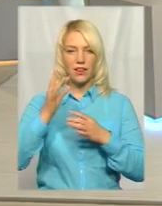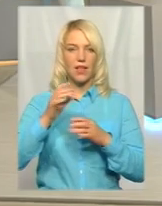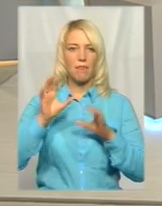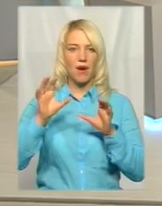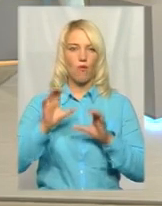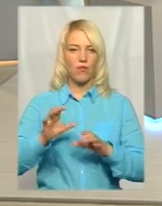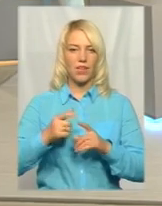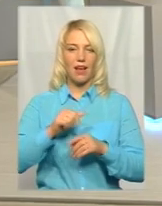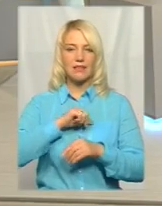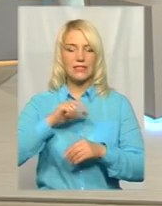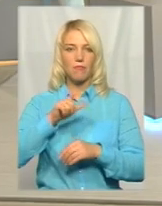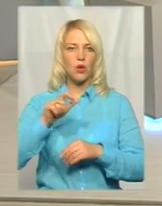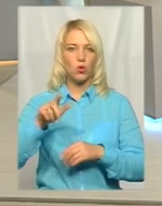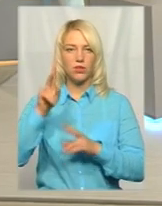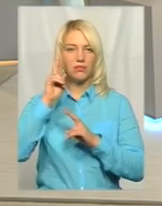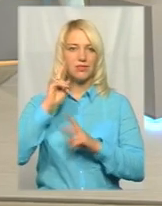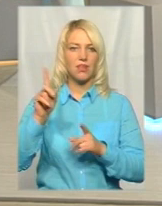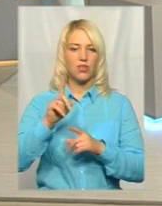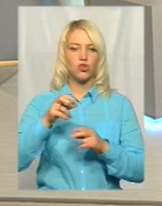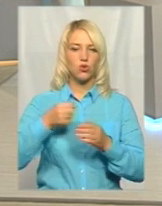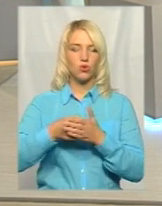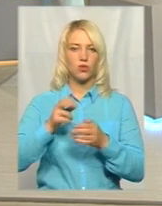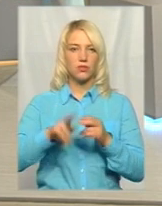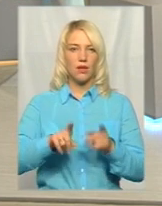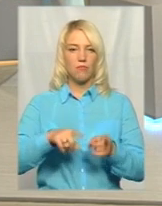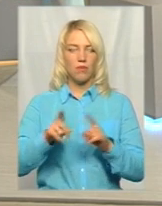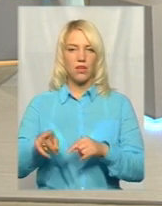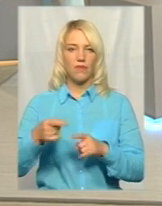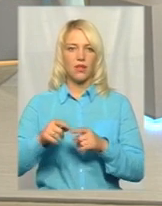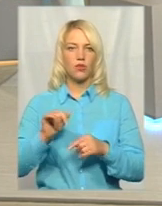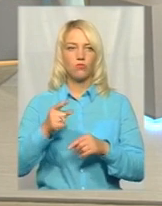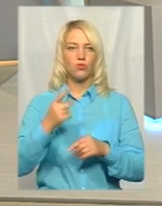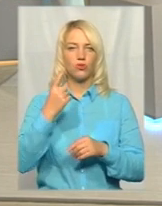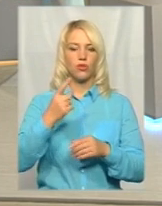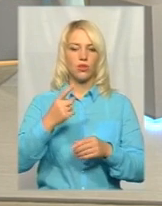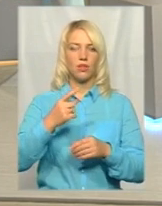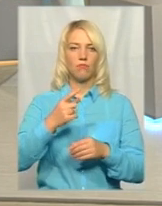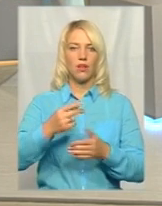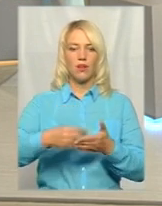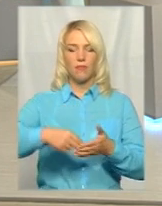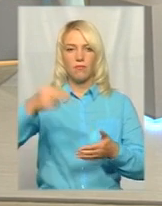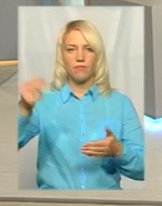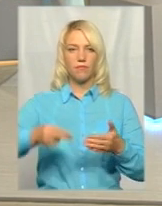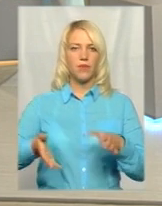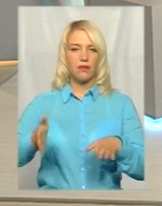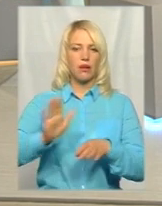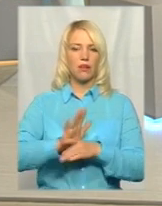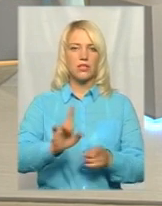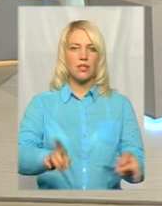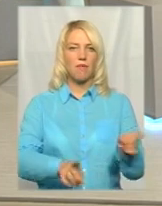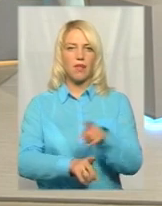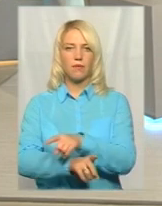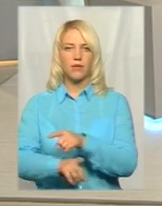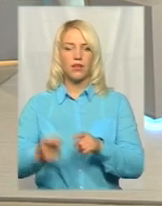навіть і не знали, що їх до кінця перевели, оскільки їх одним розчерком пера, наказом просто перевели на цивільно-правові